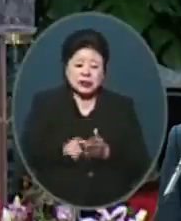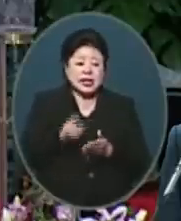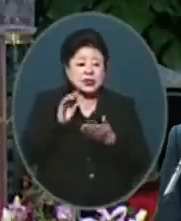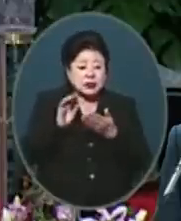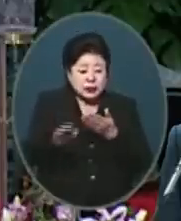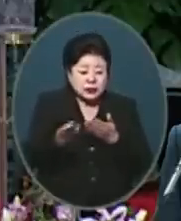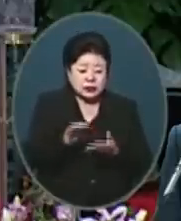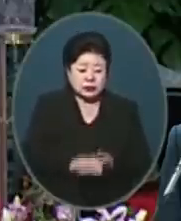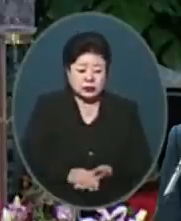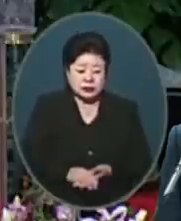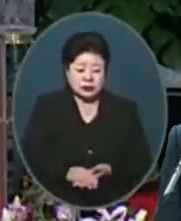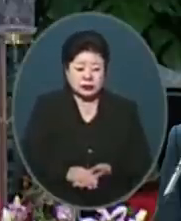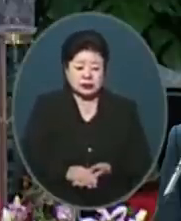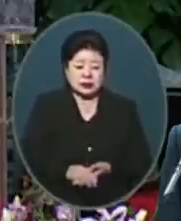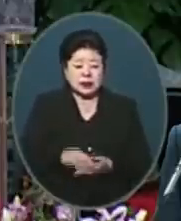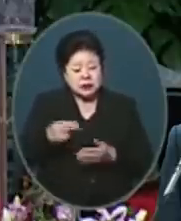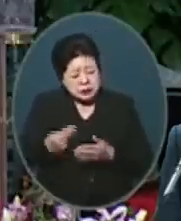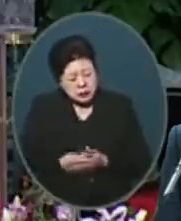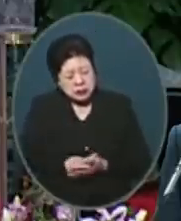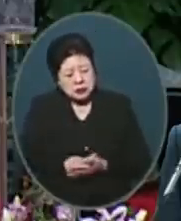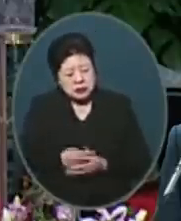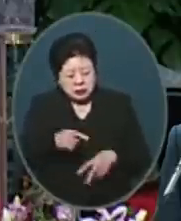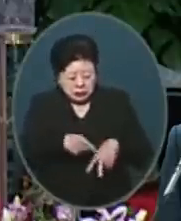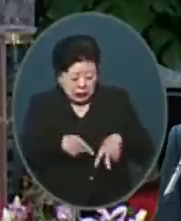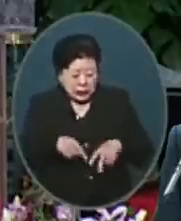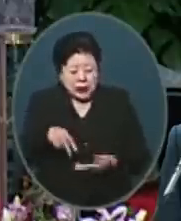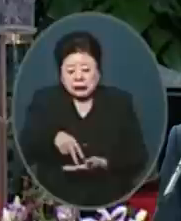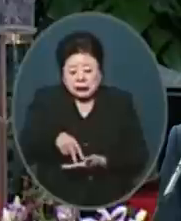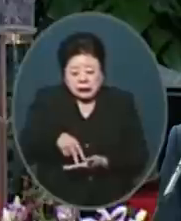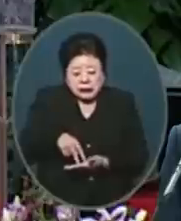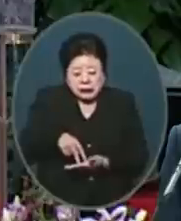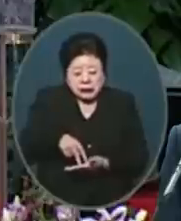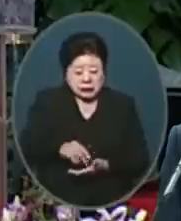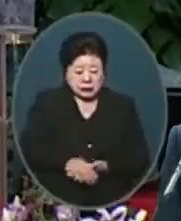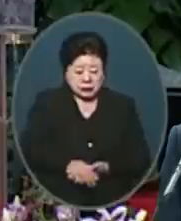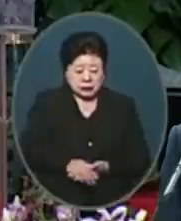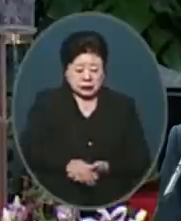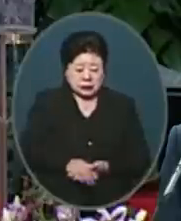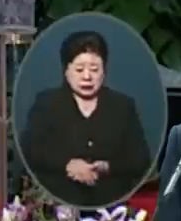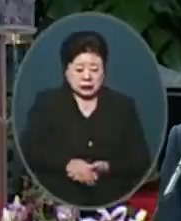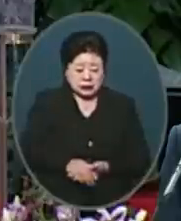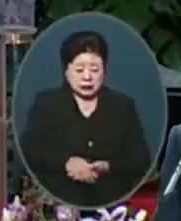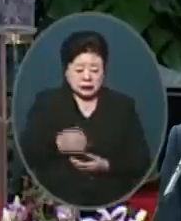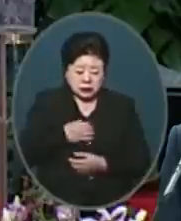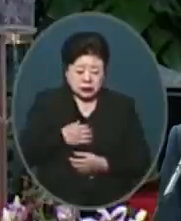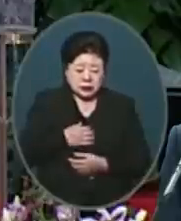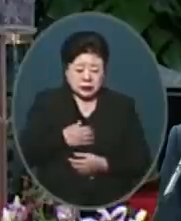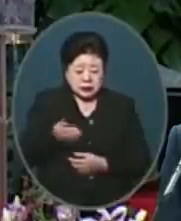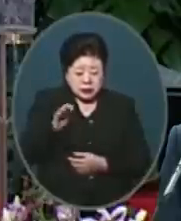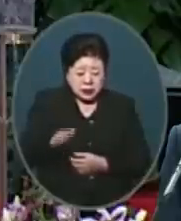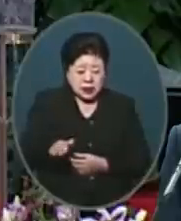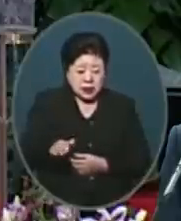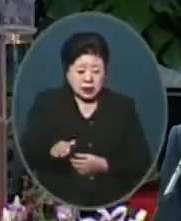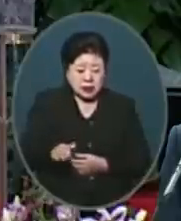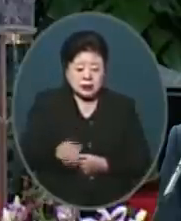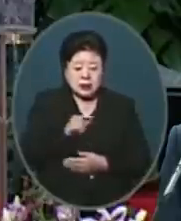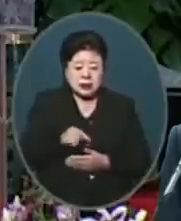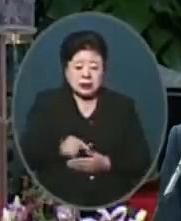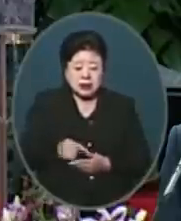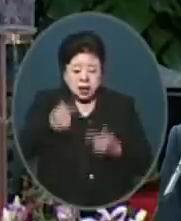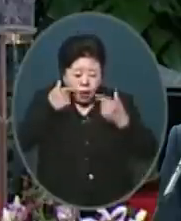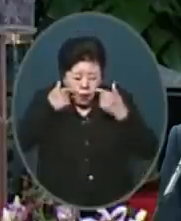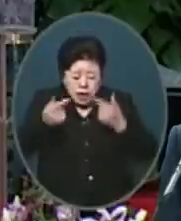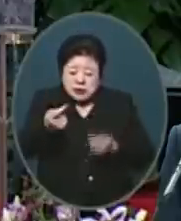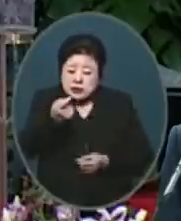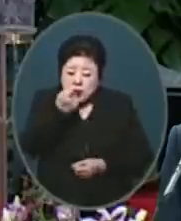이후로는 늘 쓰러질 것이 다리가 떨리고 괴로웠습니다. 하지만 그 가운데 제가